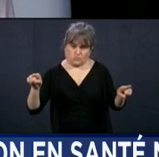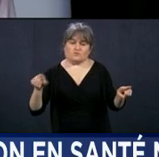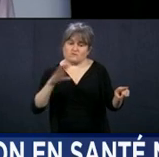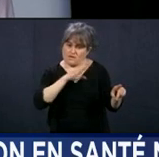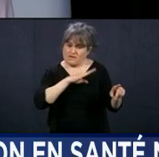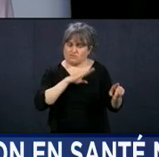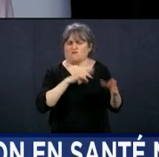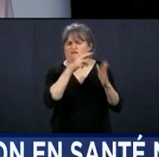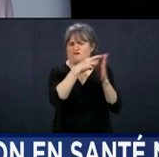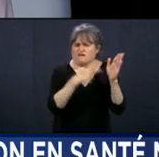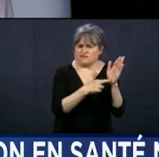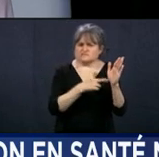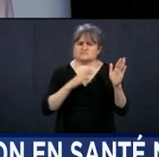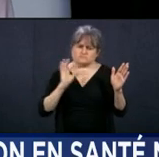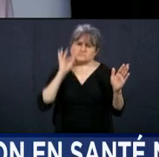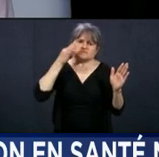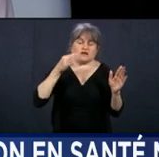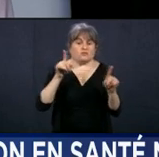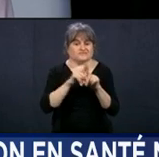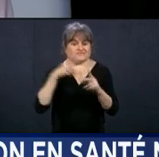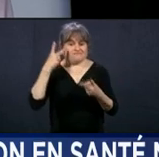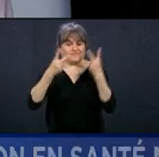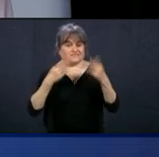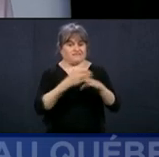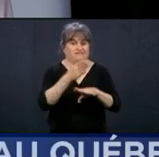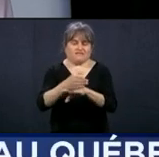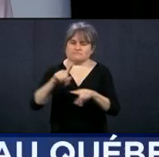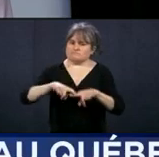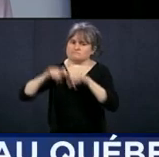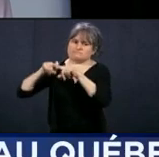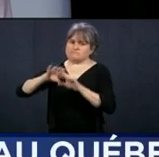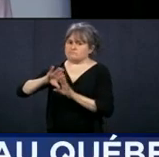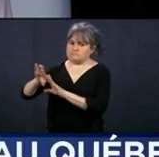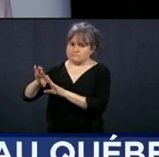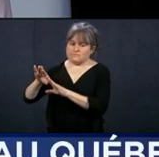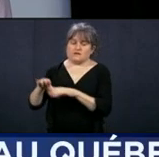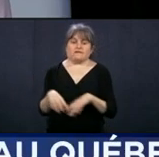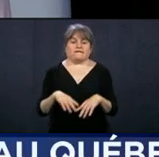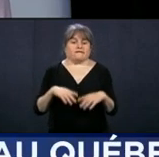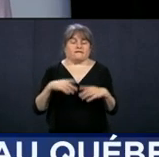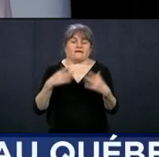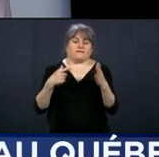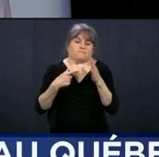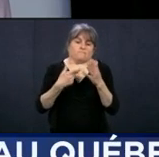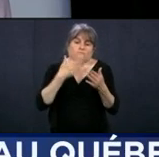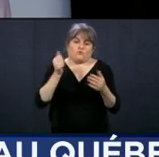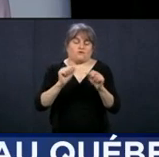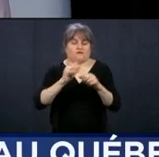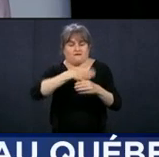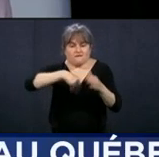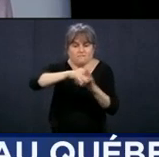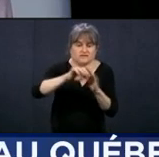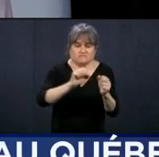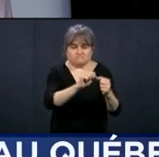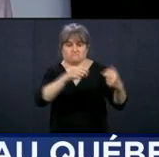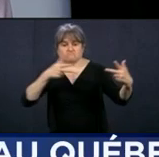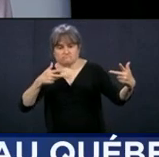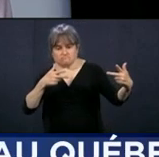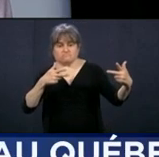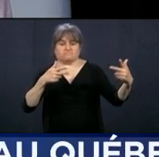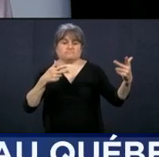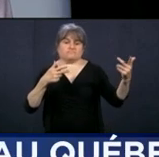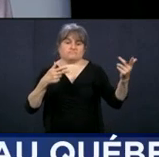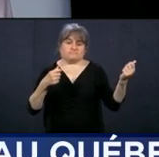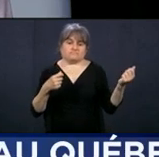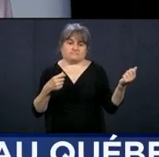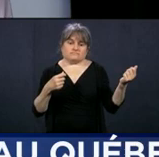Il y a aussi eu la suspension des visites. Il y a beaucoup d'activités qui se déroulent en visioparloir, en visioconférence avec le système